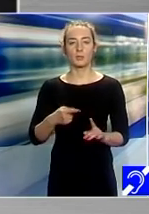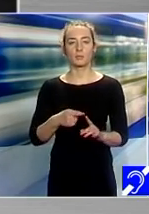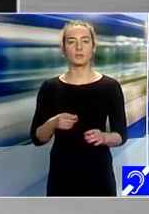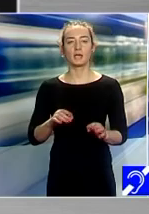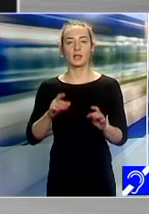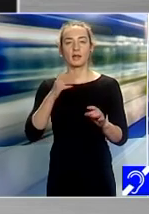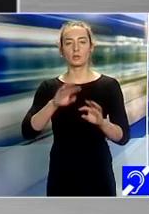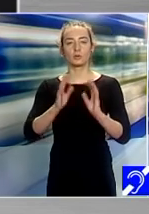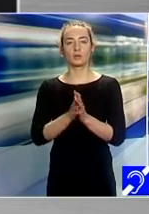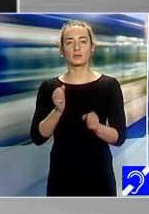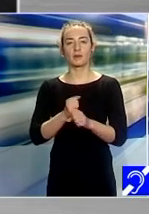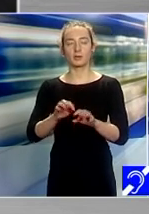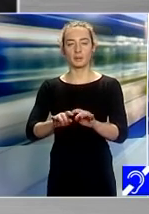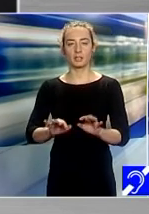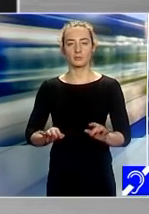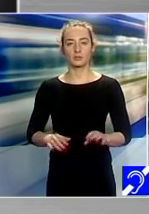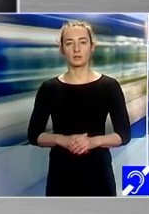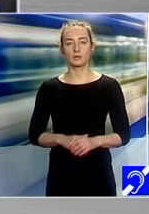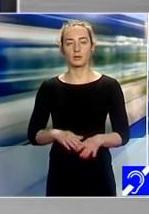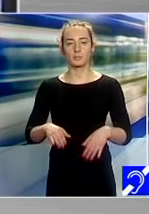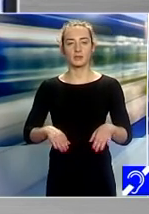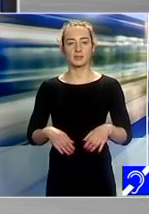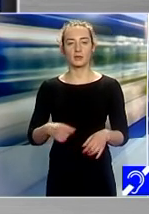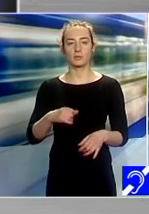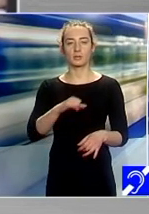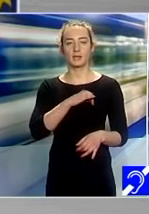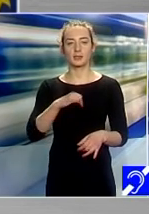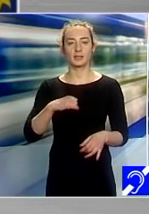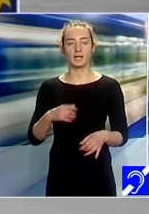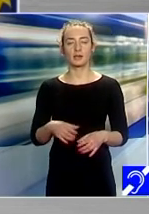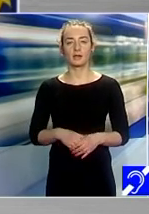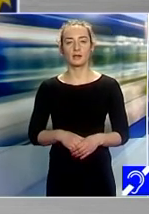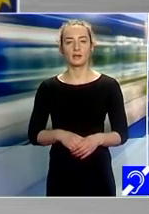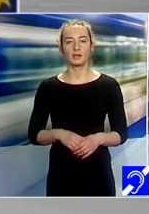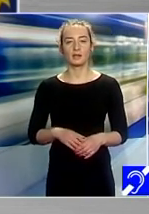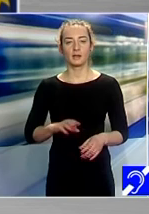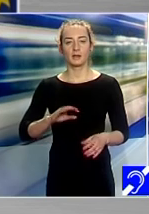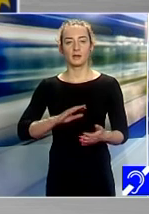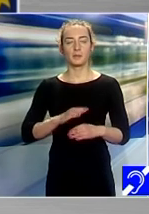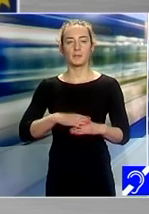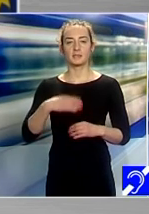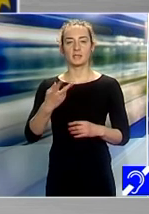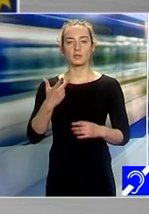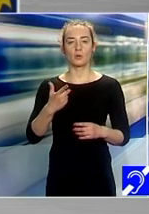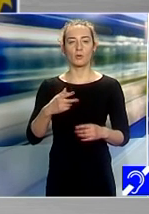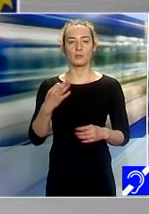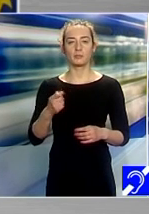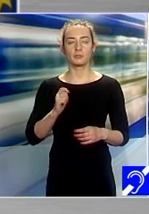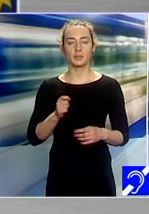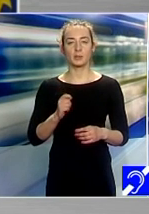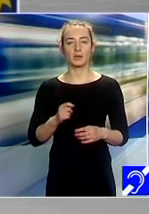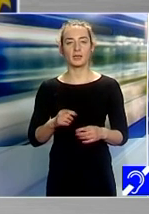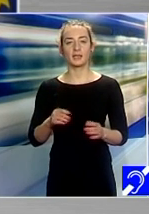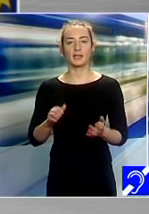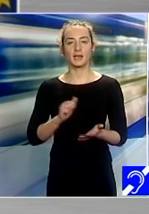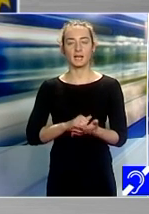informatic. Ministerul de Interne laborează cam peste 2 milioane de caziere judiciare în fiecare an. De multe ori